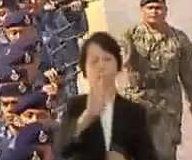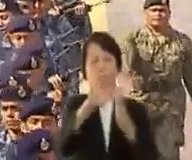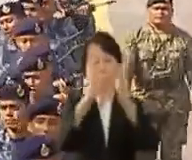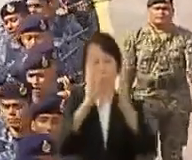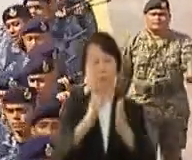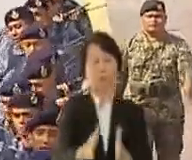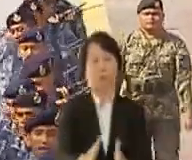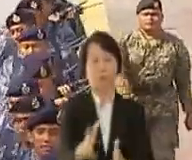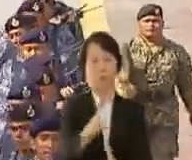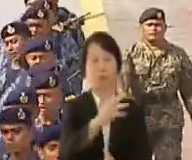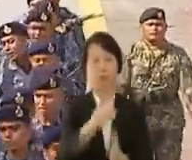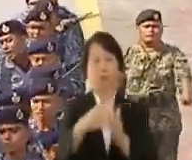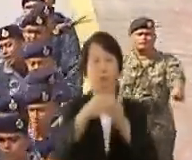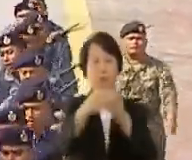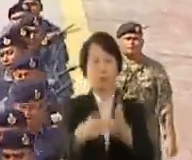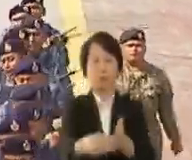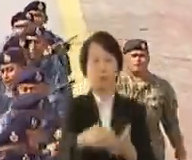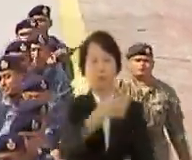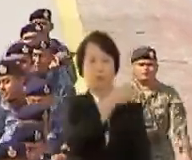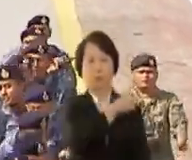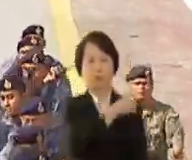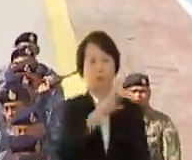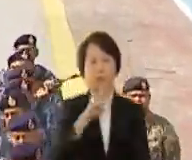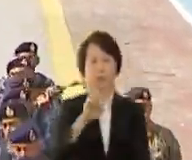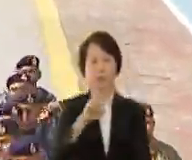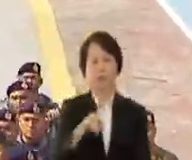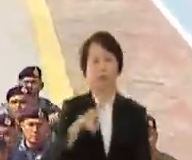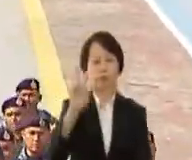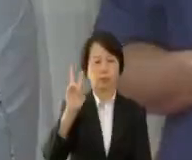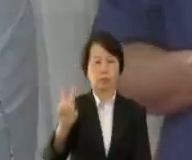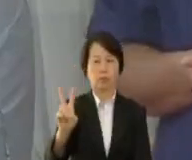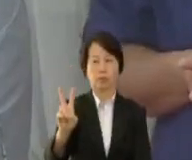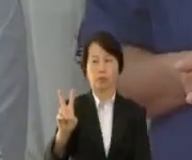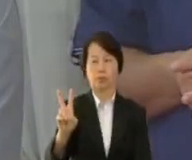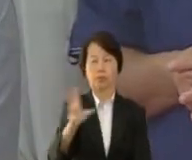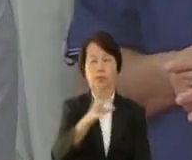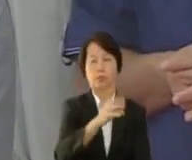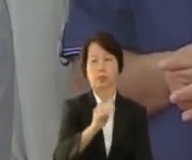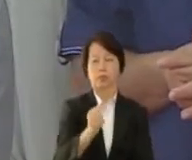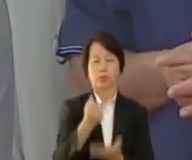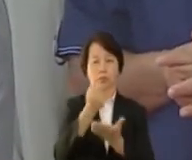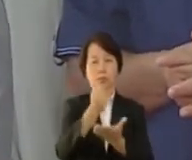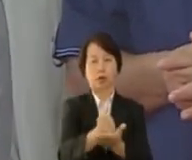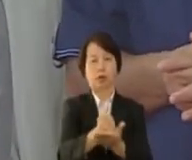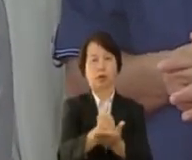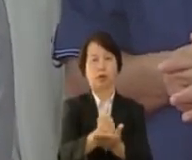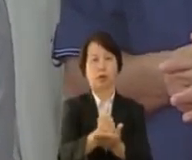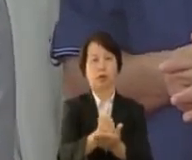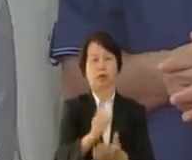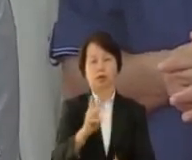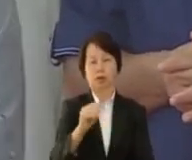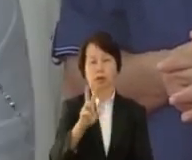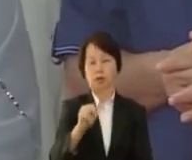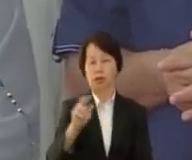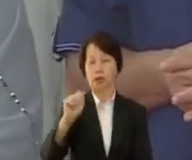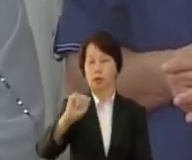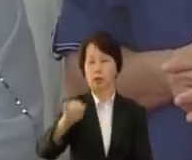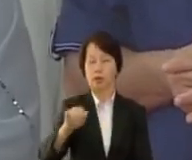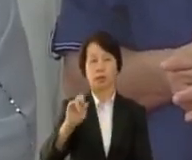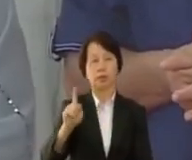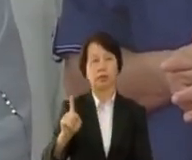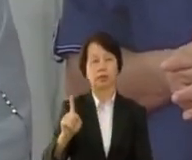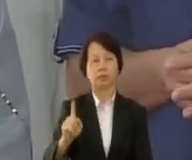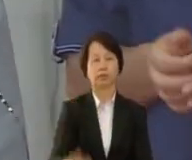anggota yang diketuai oleh Pegawai Warren 2 Rizal bin Adan dan dibantu oleh Staf Sarjan Wan Nazri bin Jemat.